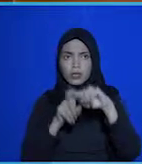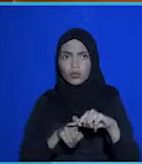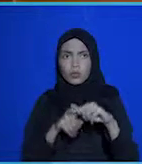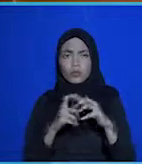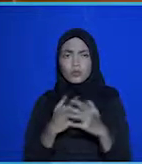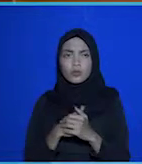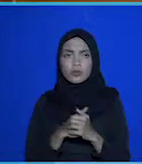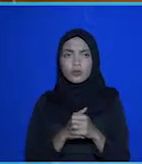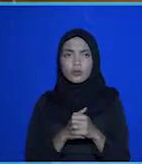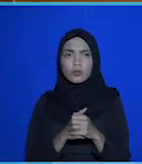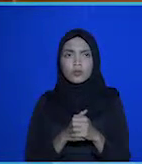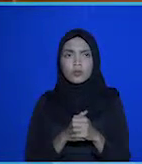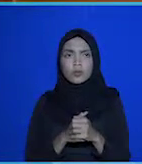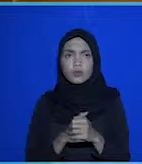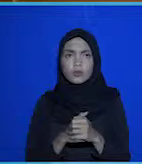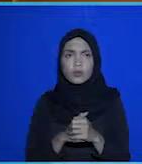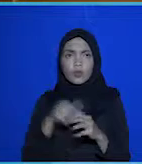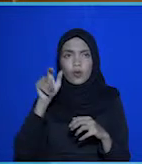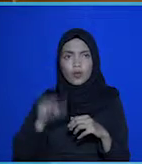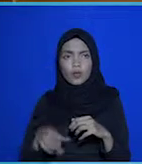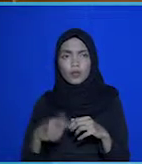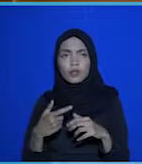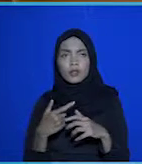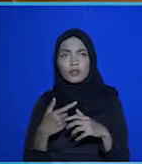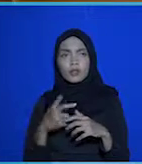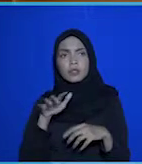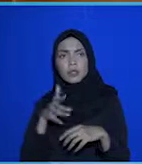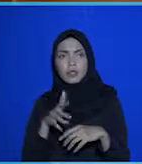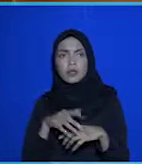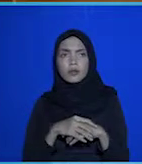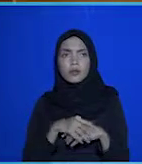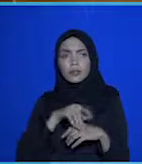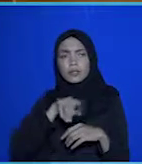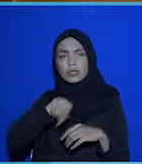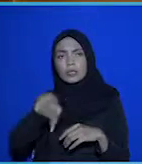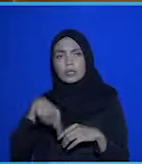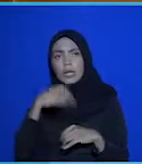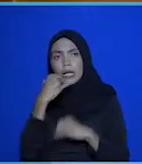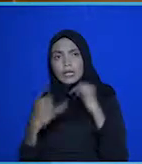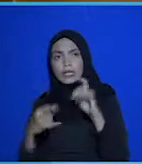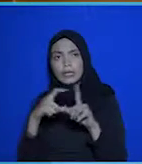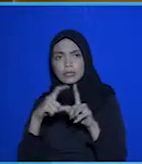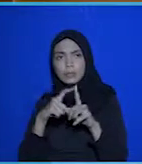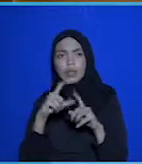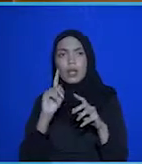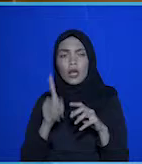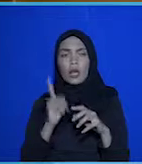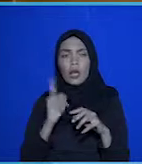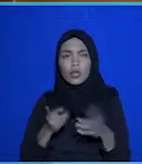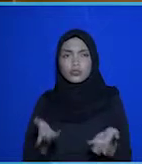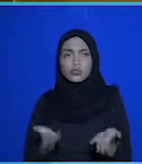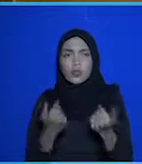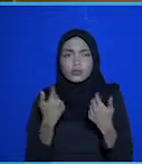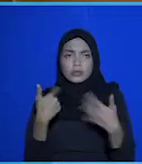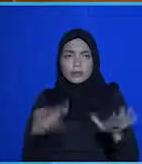ya. Mudah-mudahan dalam sampai paling tidak sampai akhir Desember ini rumah-rumahnya terselesailah.